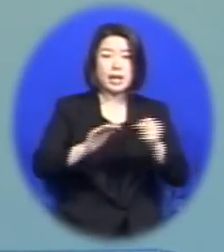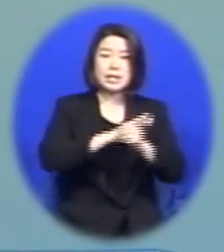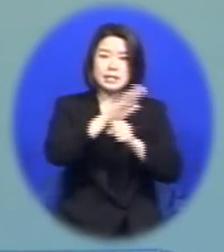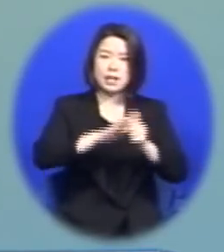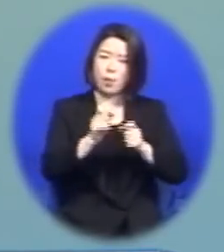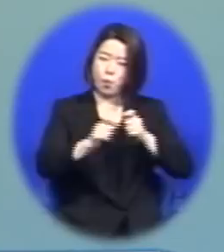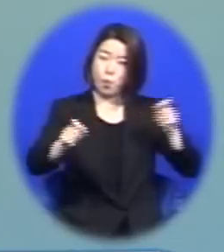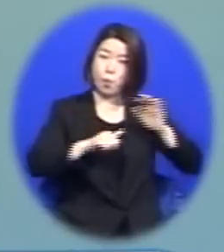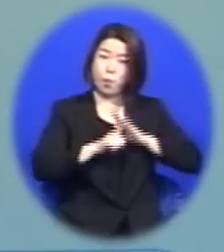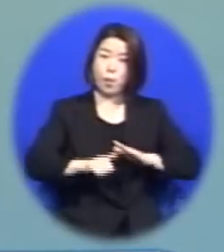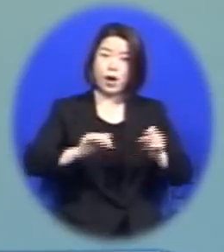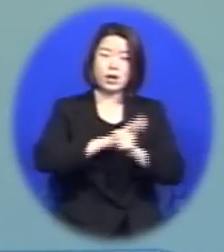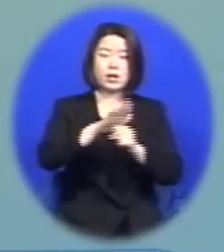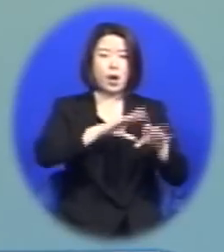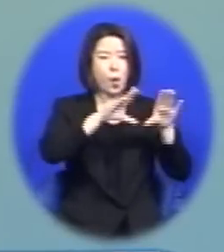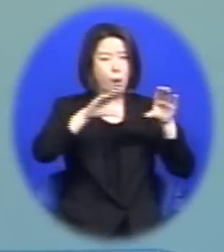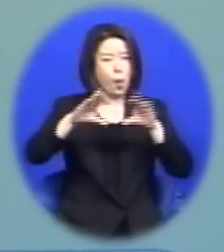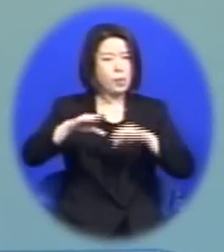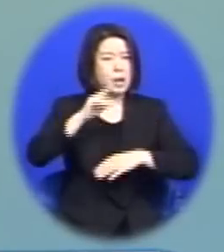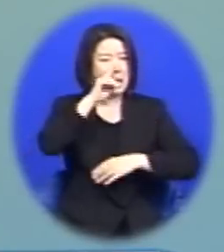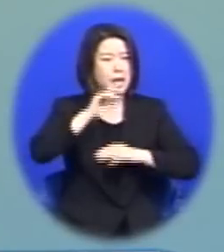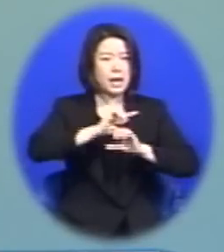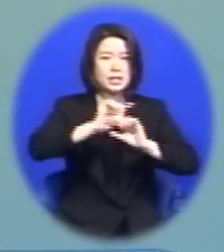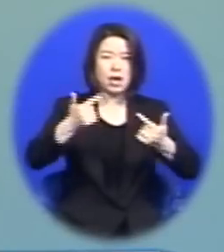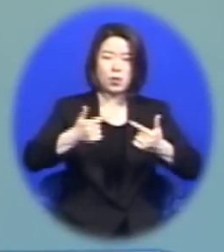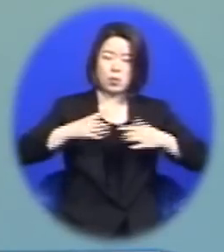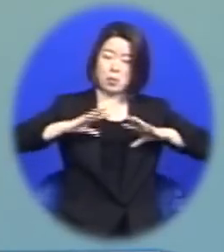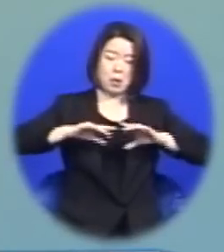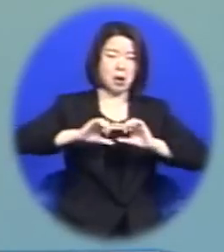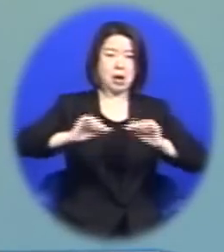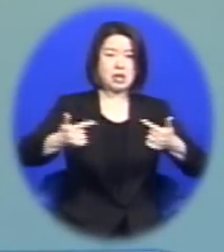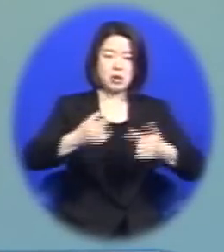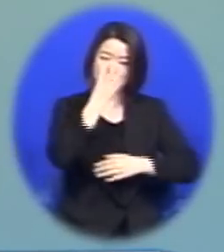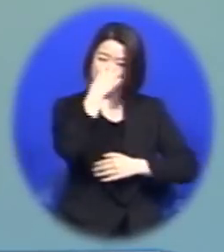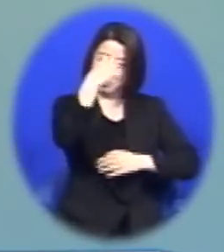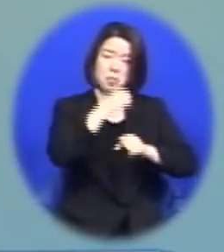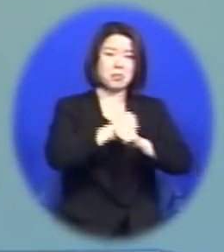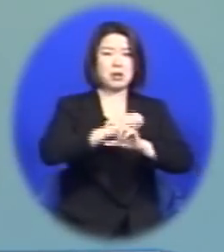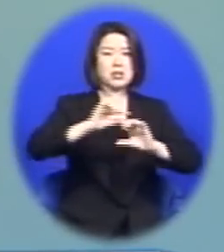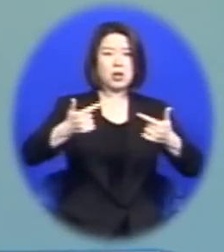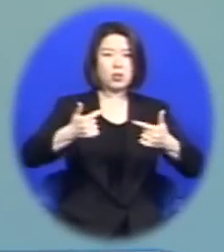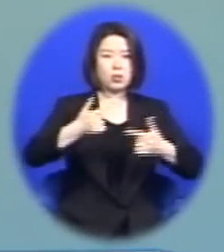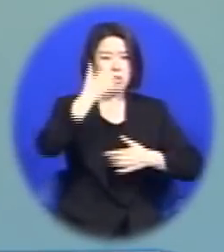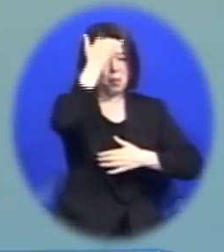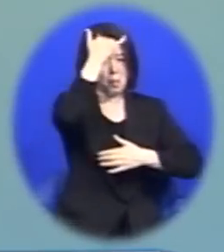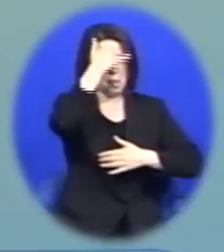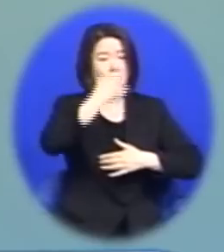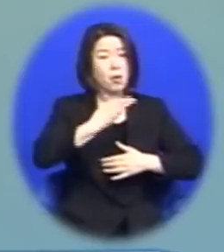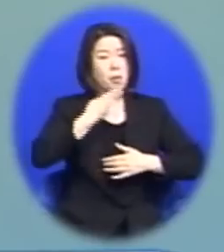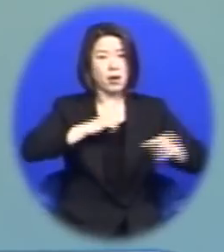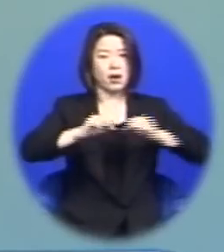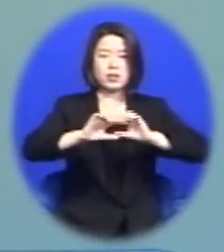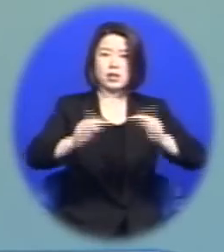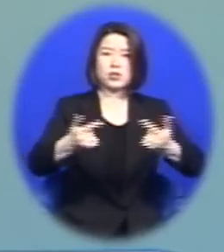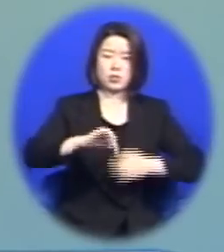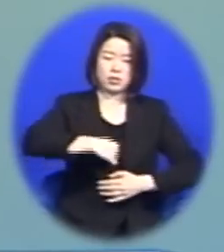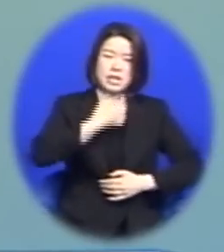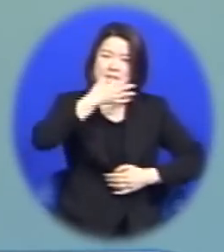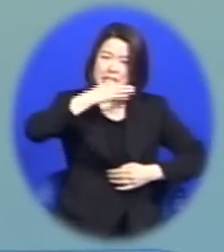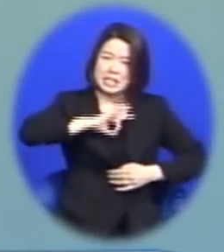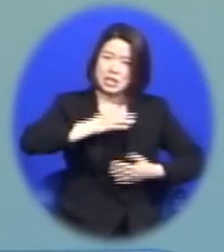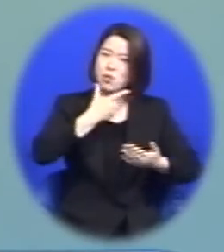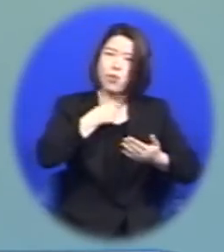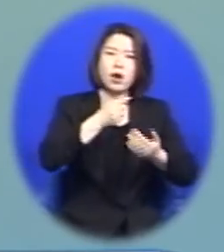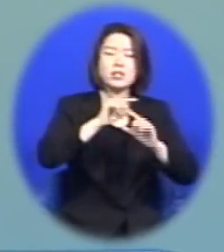온유하며 시기하지 아니하며 사랑은 자랑하지 아니하며 교만하지 아니하며 무례히 행하지 아니하며 자기의 유익을 구하지